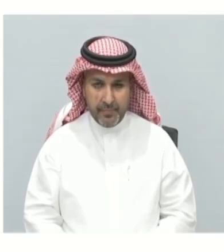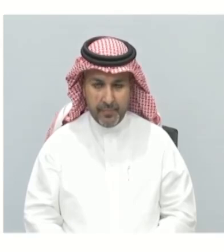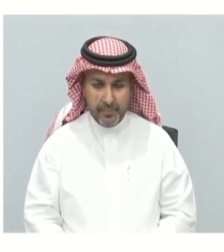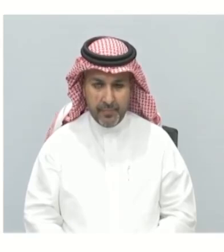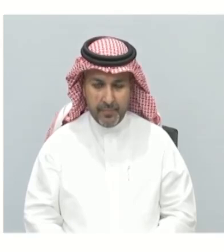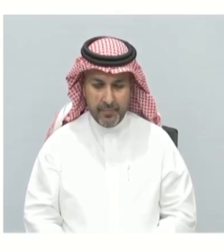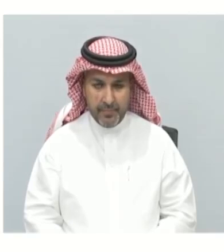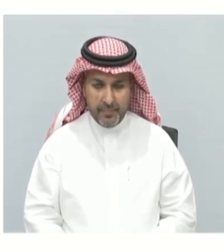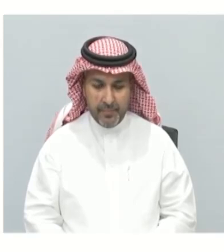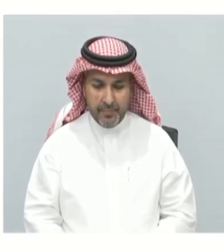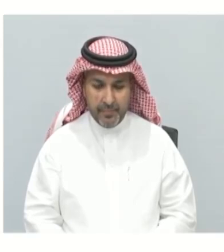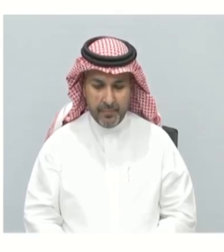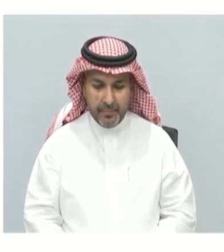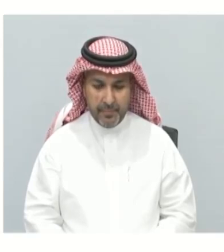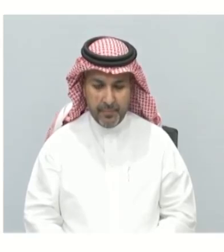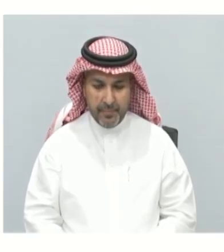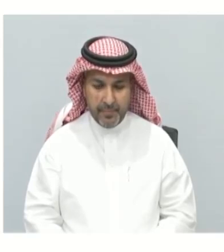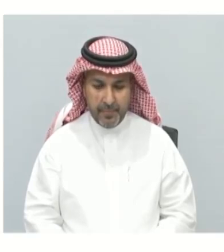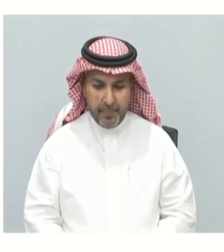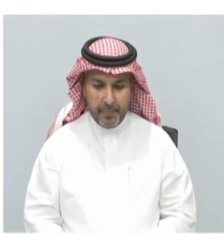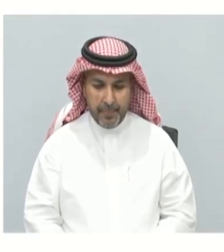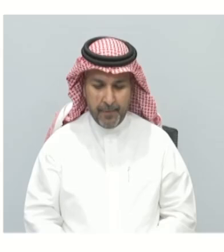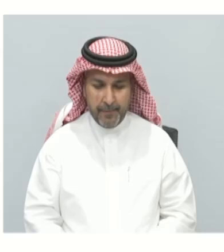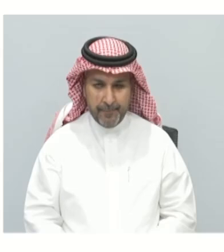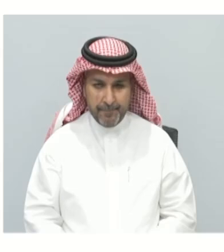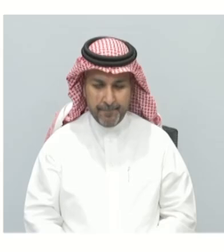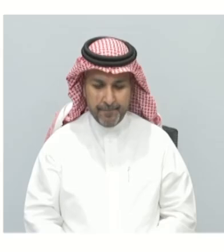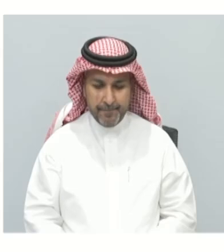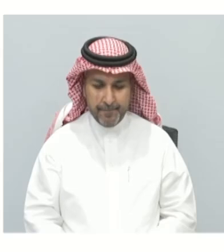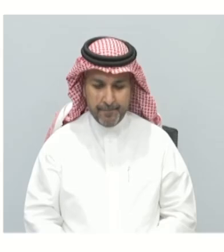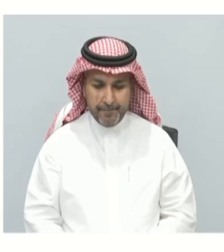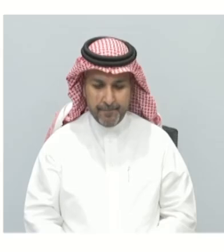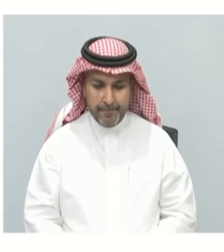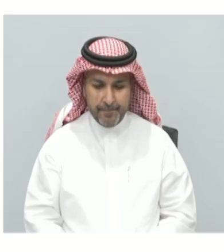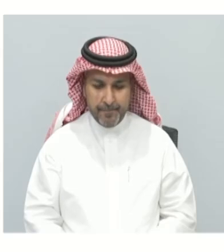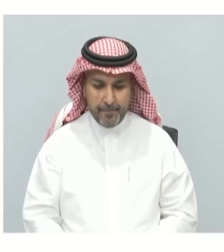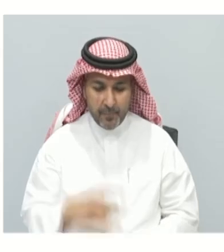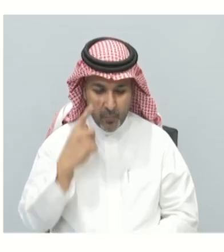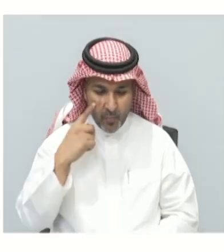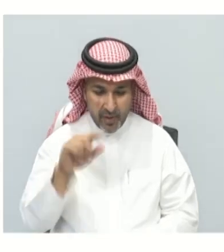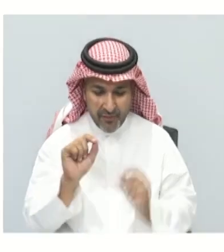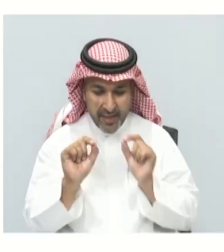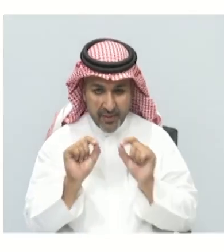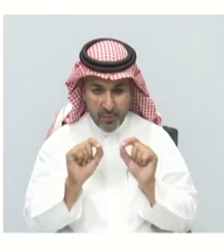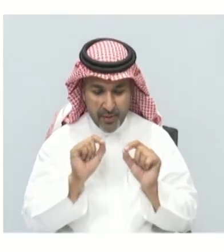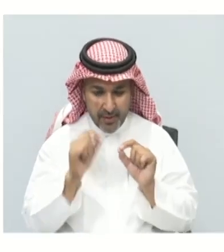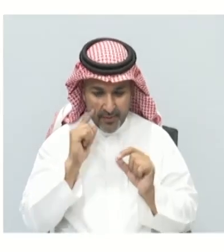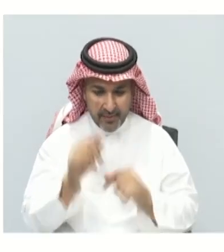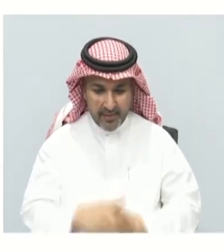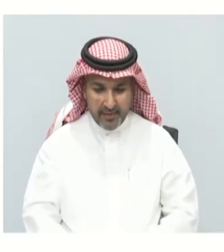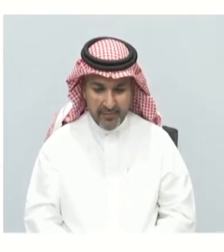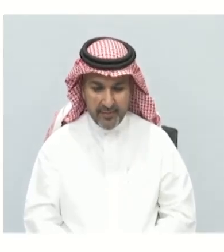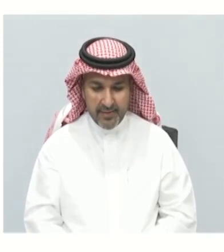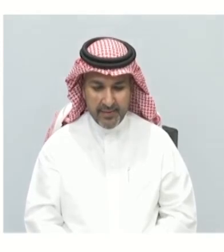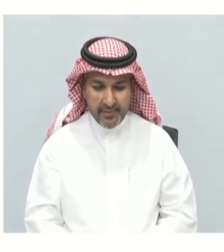المتسارعه اللي هي تمثل بهذا المنحنى رقم اثنين كما ظهر لك سؤال التحليل